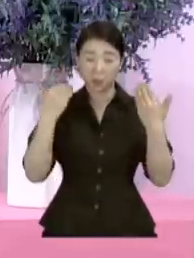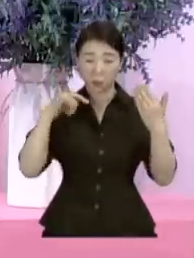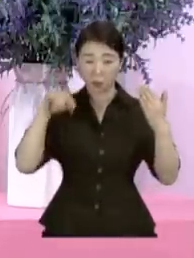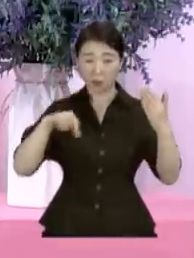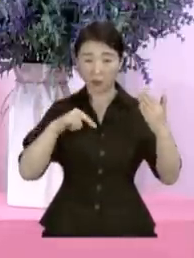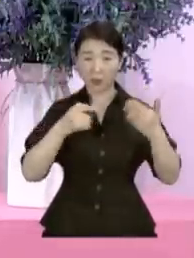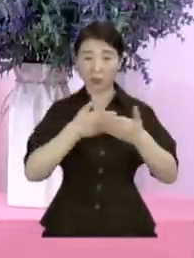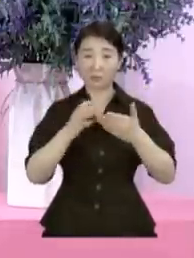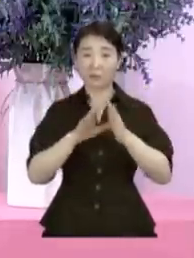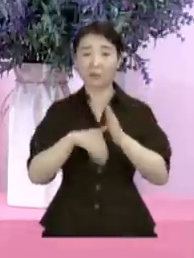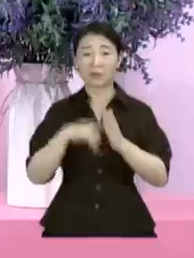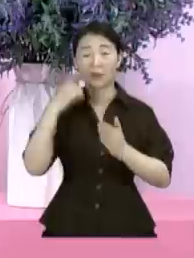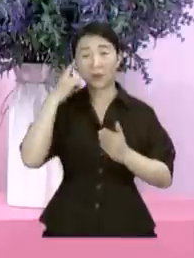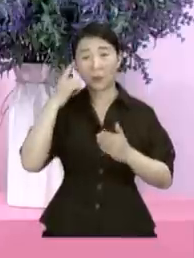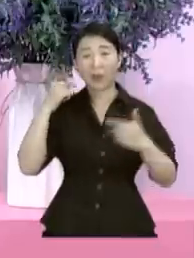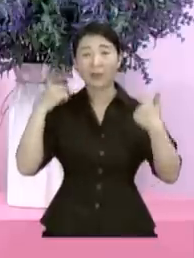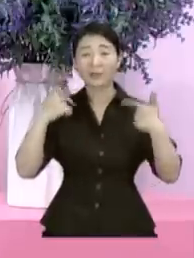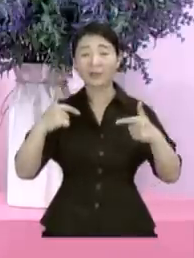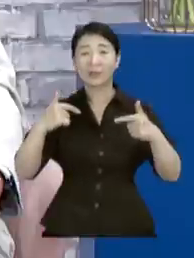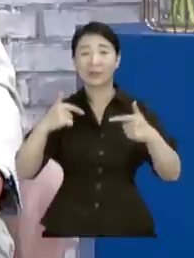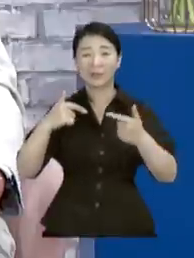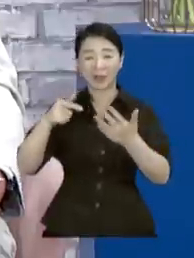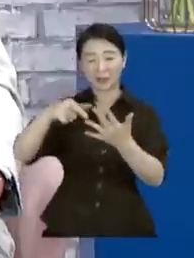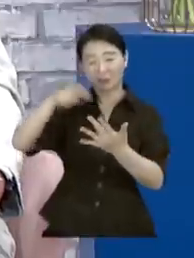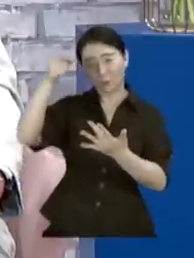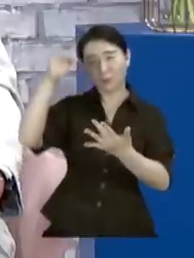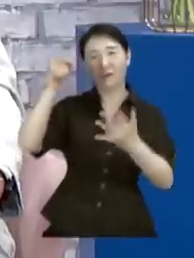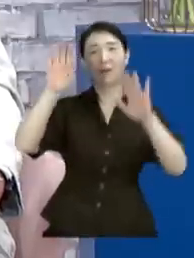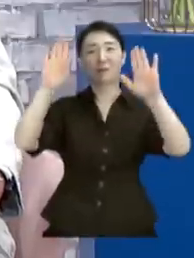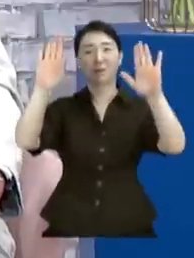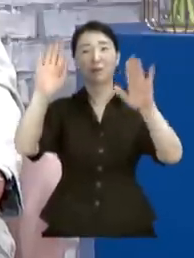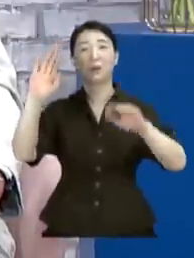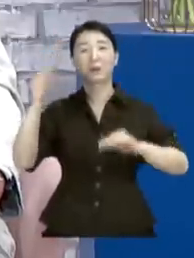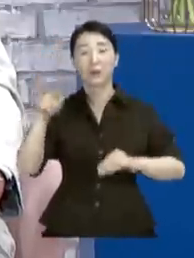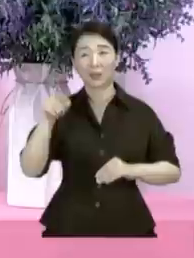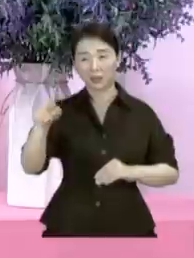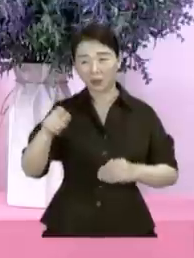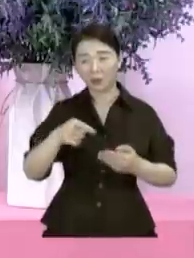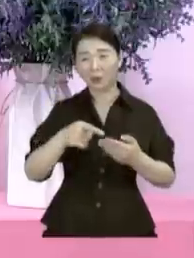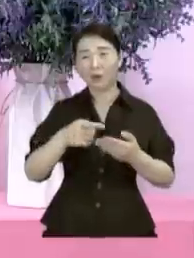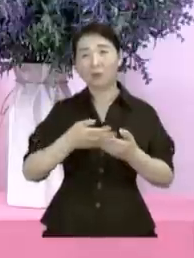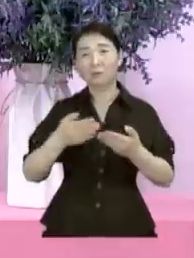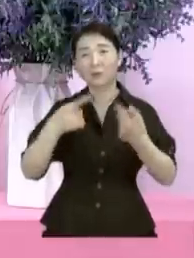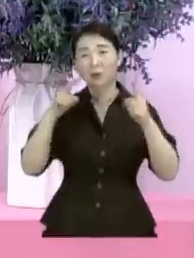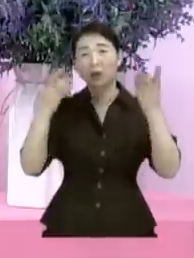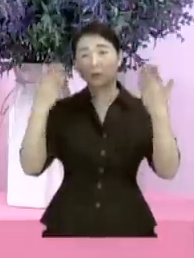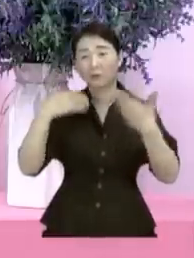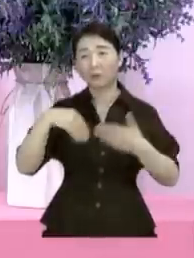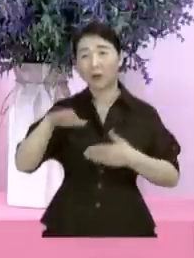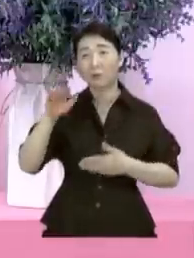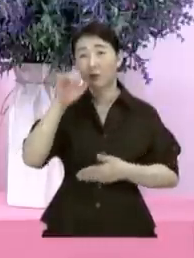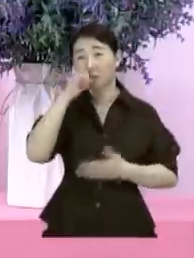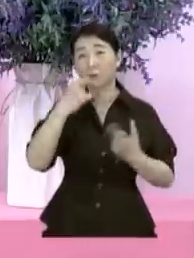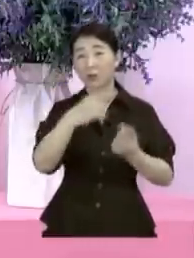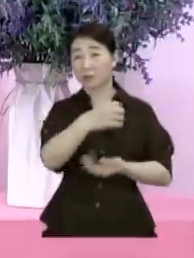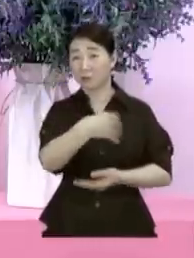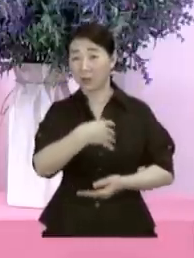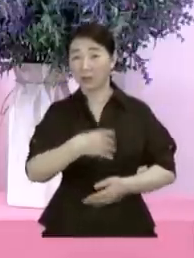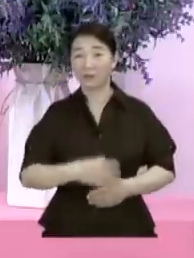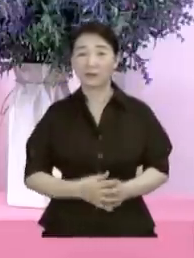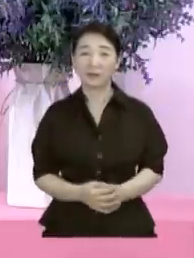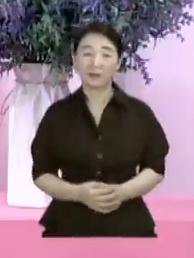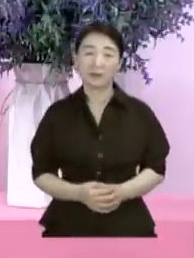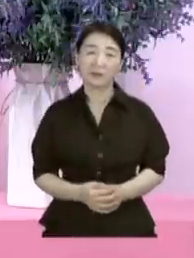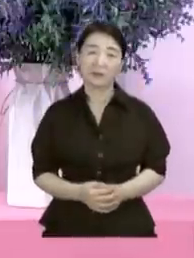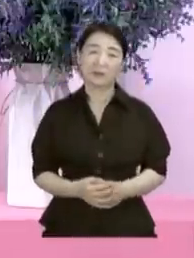그림 그리면은 항상 뒤에 가서 제 그림이 붙었어요. 그래서 너는 미대를 가면 참 좋겠다 이제 했는데 제가